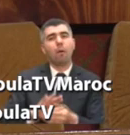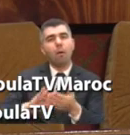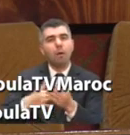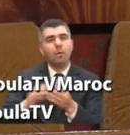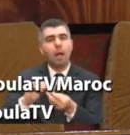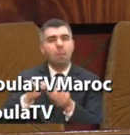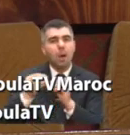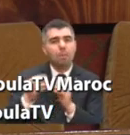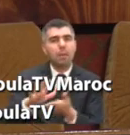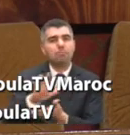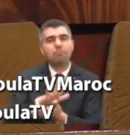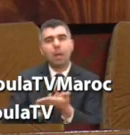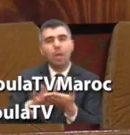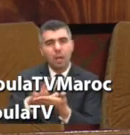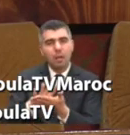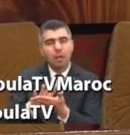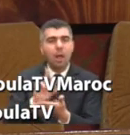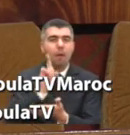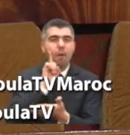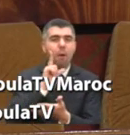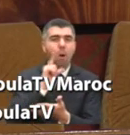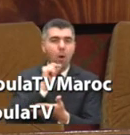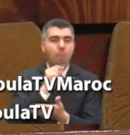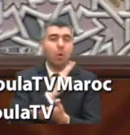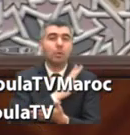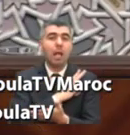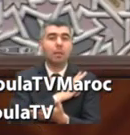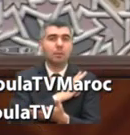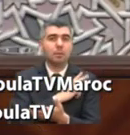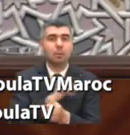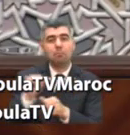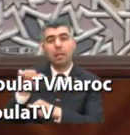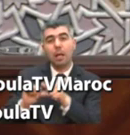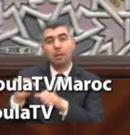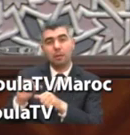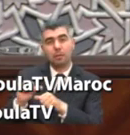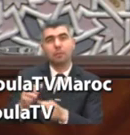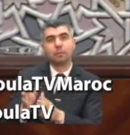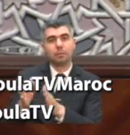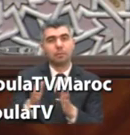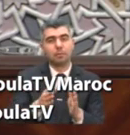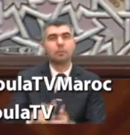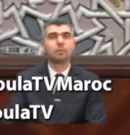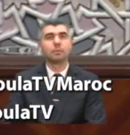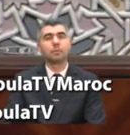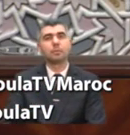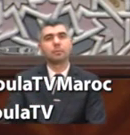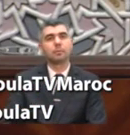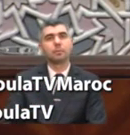الاشكاليه التي يعاني منها رجال ونساء التعليم. شكرا. كلمة لكم السيد الوزير الجواب.